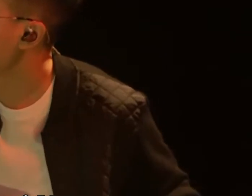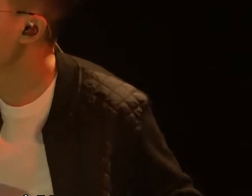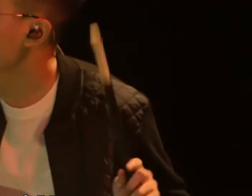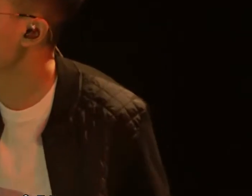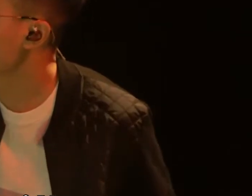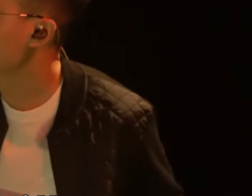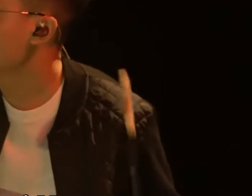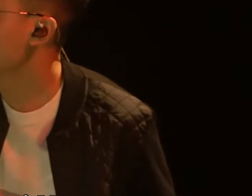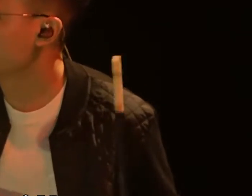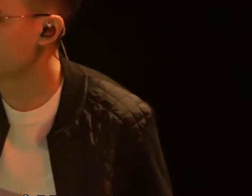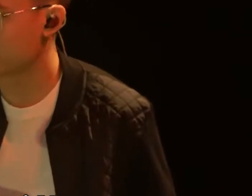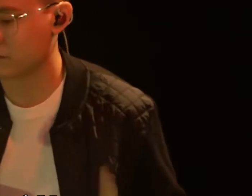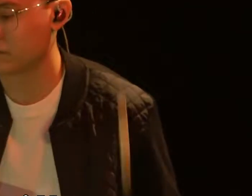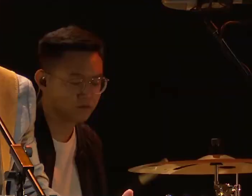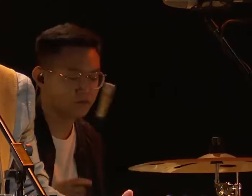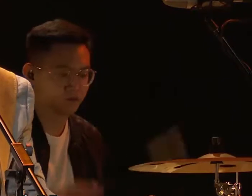bagimu.